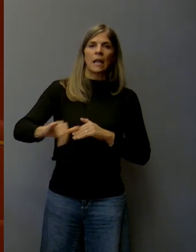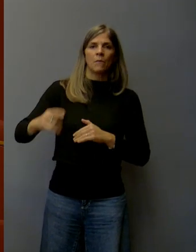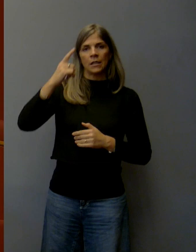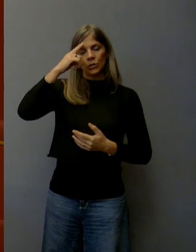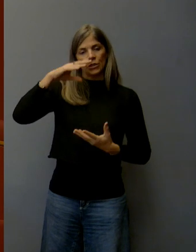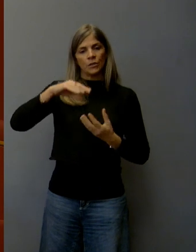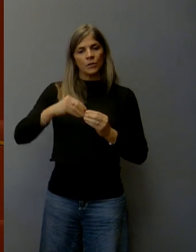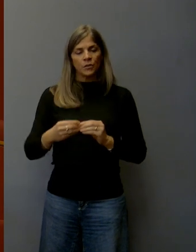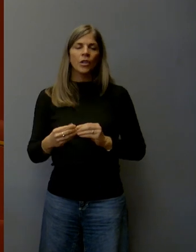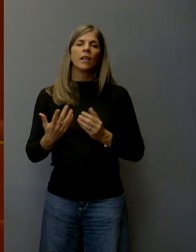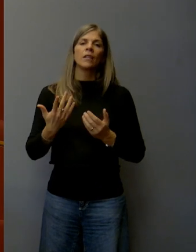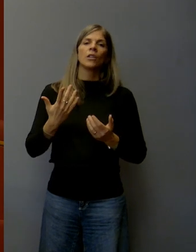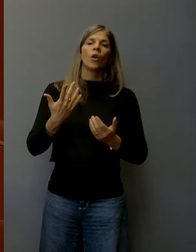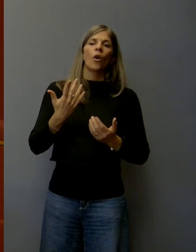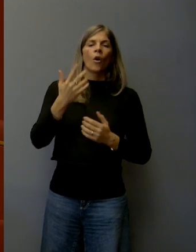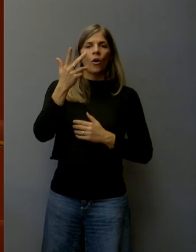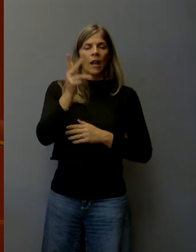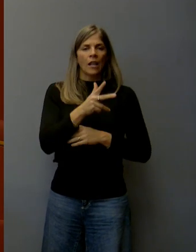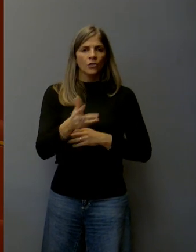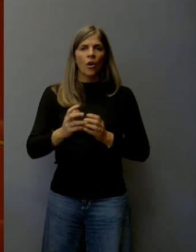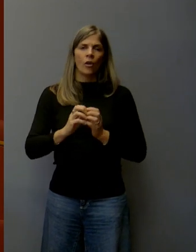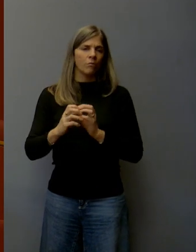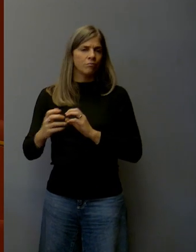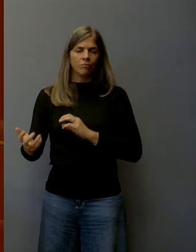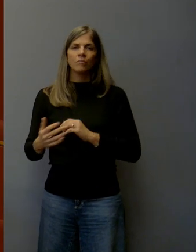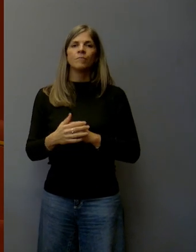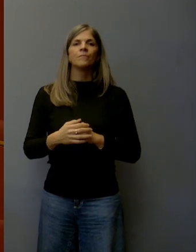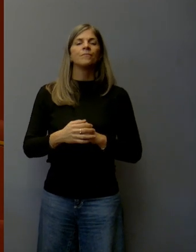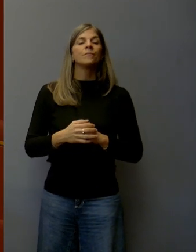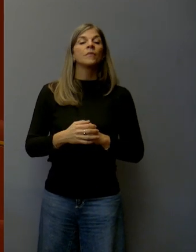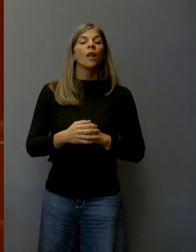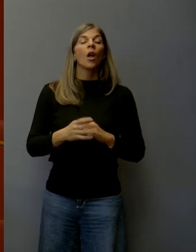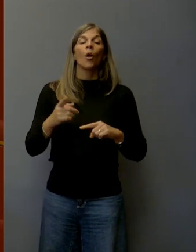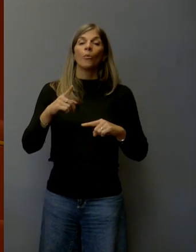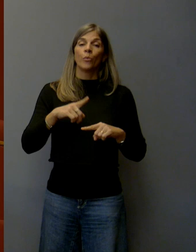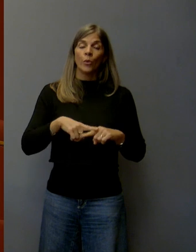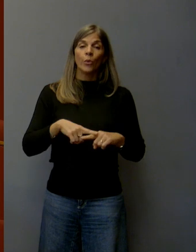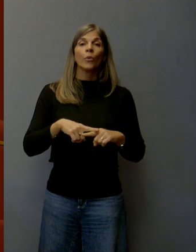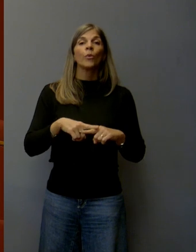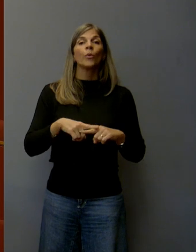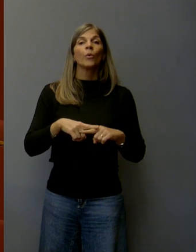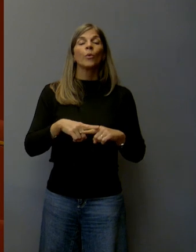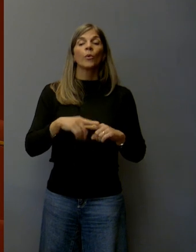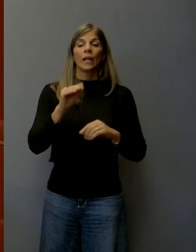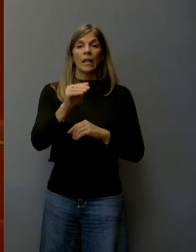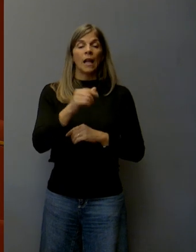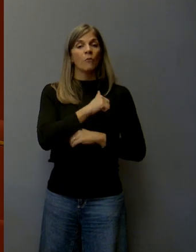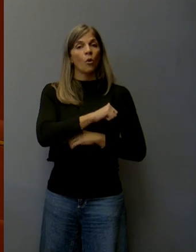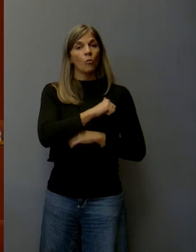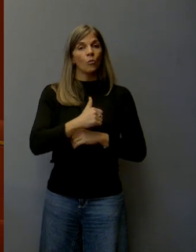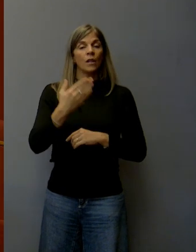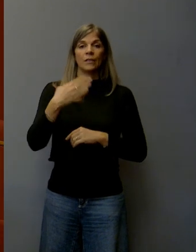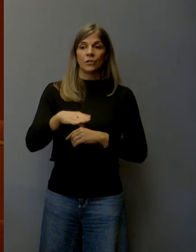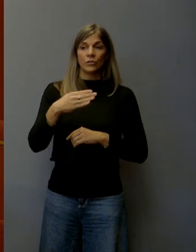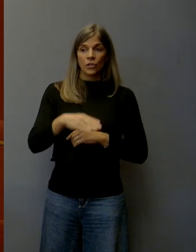orientamento sessuale etnia religione e ogni differenza in genere ma anche chiediamo che il comune di Genova si doti di quel